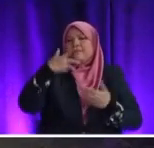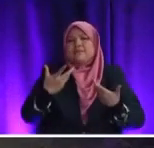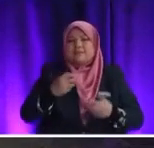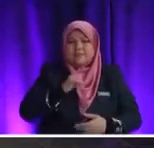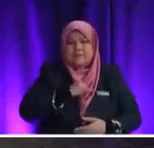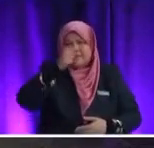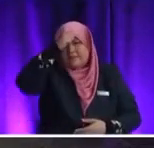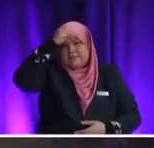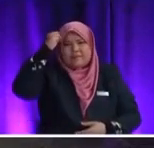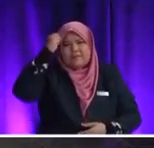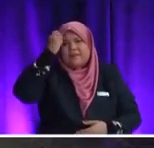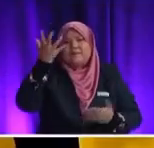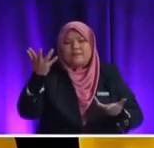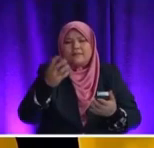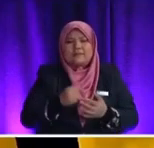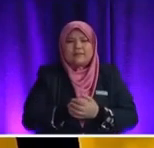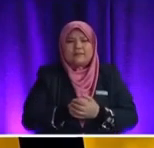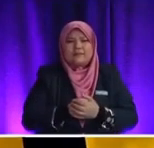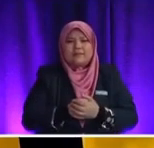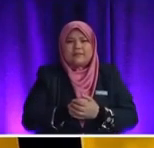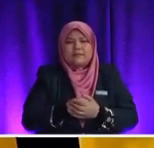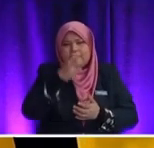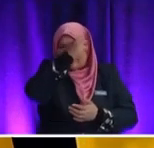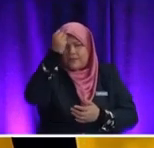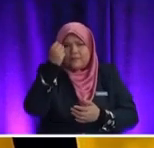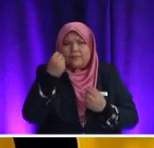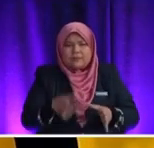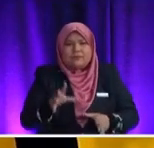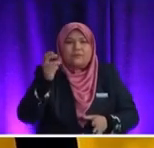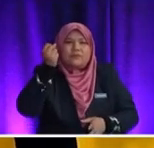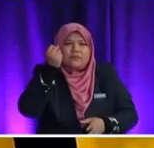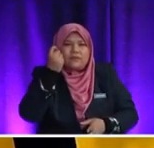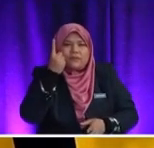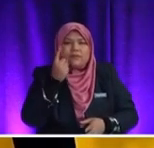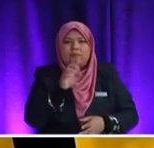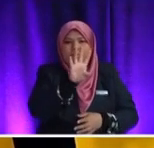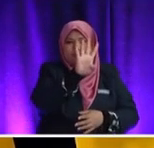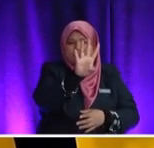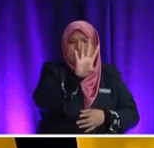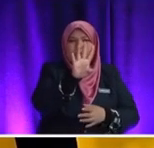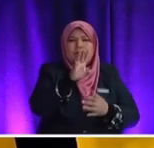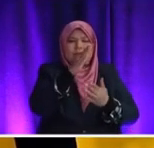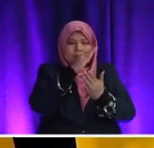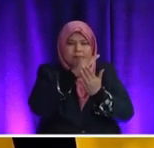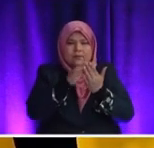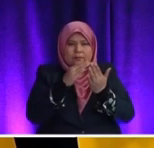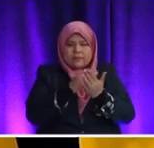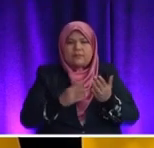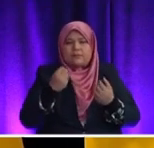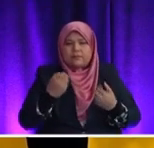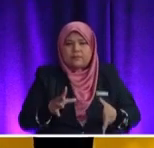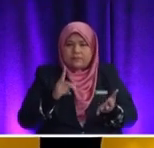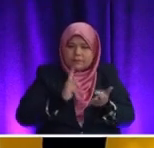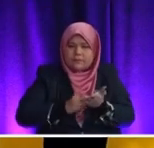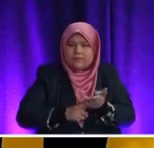iya depresi ini saya boleh katakan sound memahami dari Bupati bahagian yang kita bincangkan dia